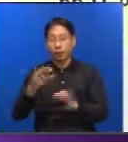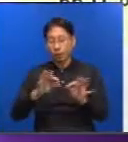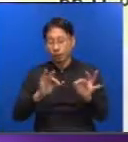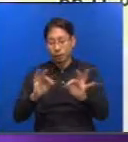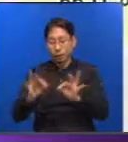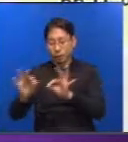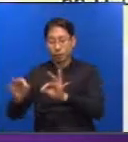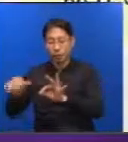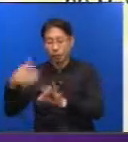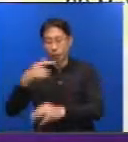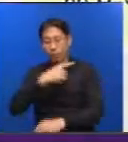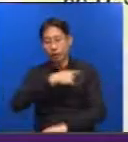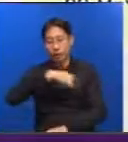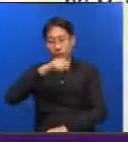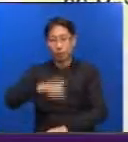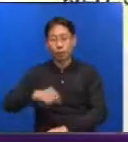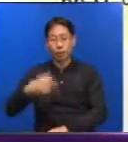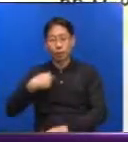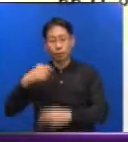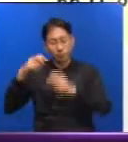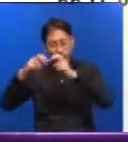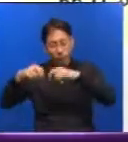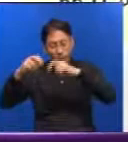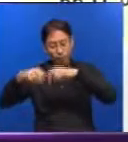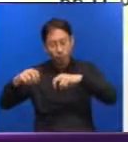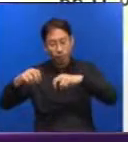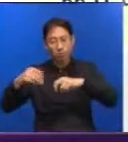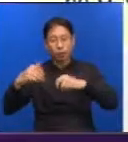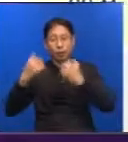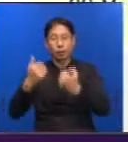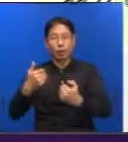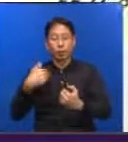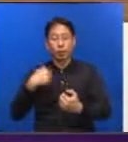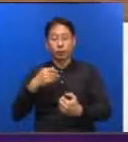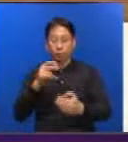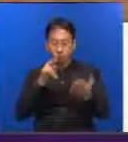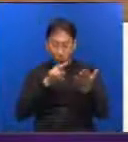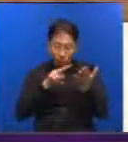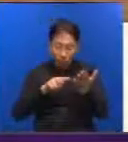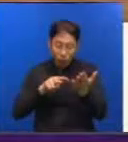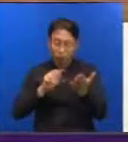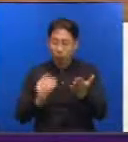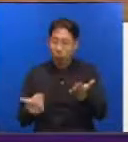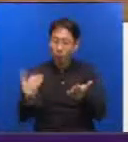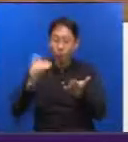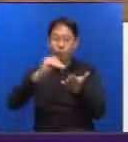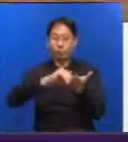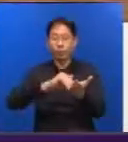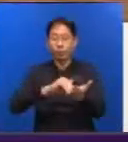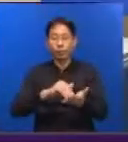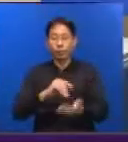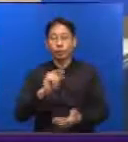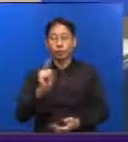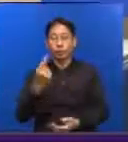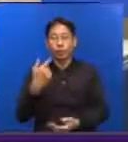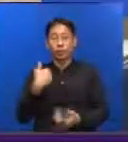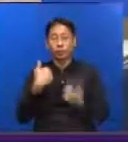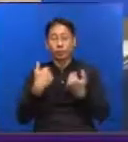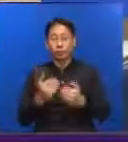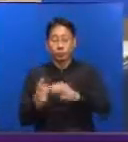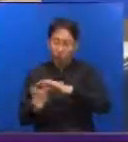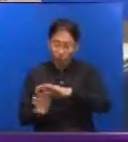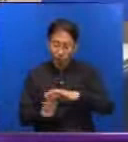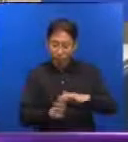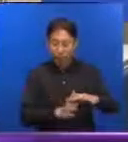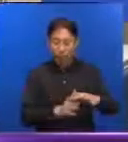จนกว่าสารรถมนูลจะมีคำวิธิจัออกมาแล้วจึงจะมาพิจเจอรนาเรื่องนี้อครั้งหนึ่งขณะที่ปัญหาการ